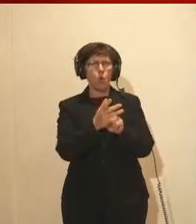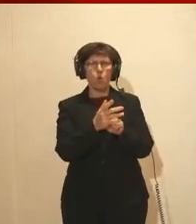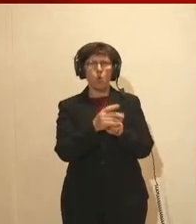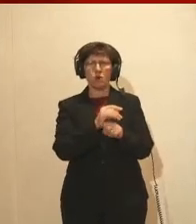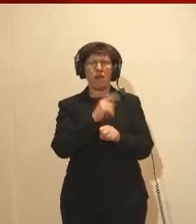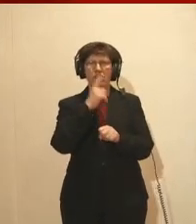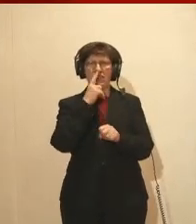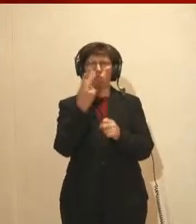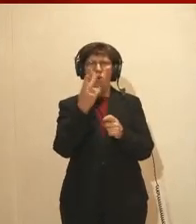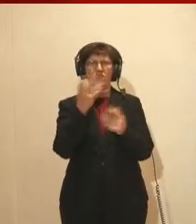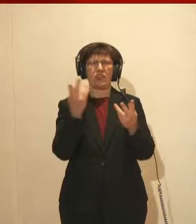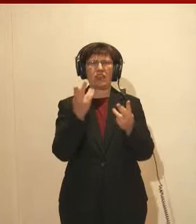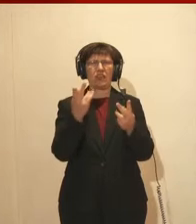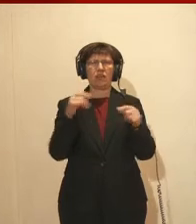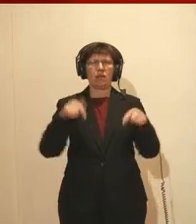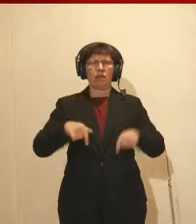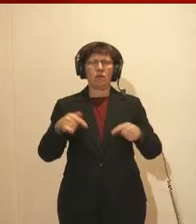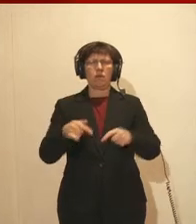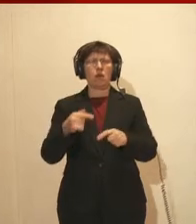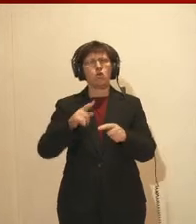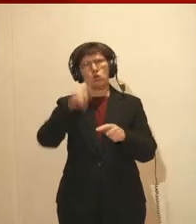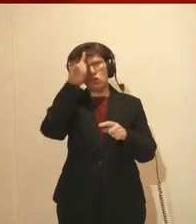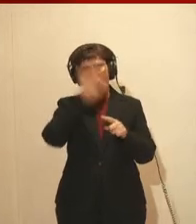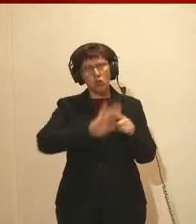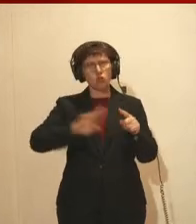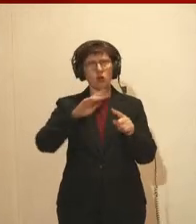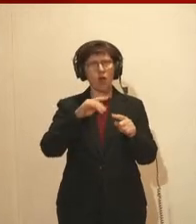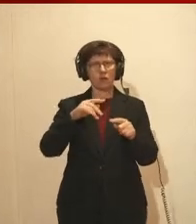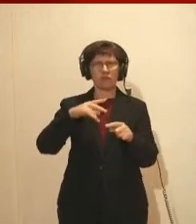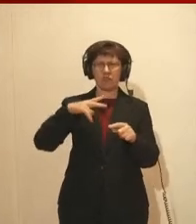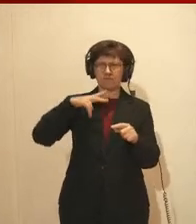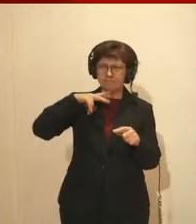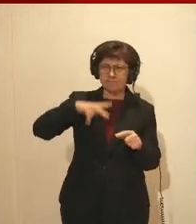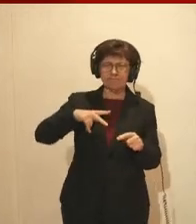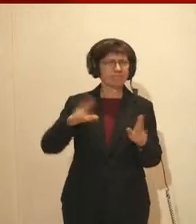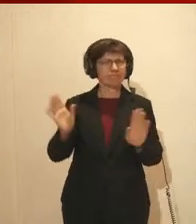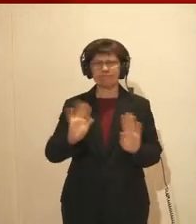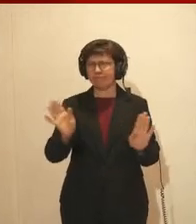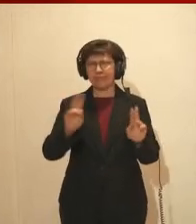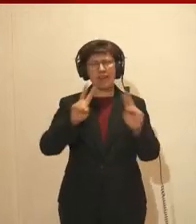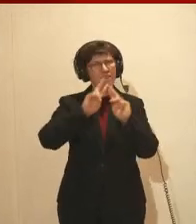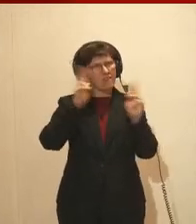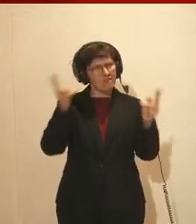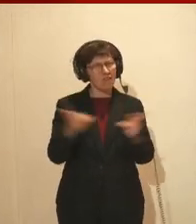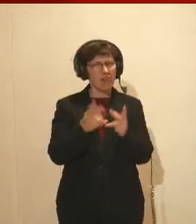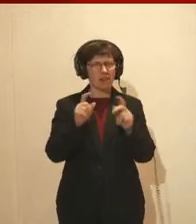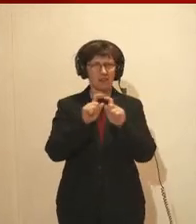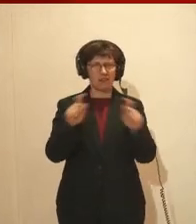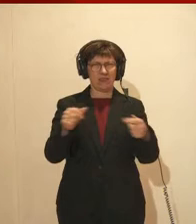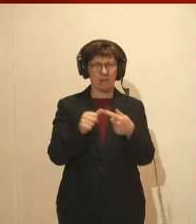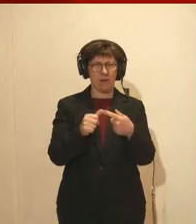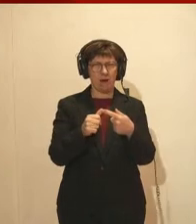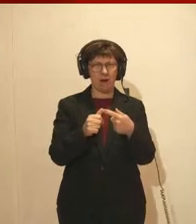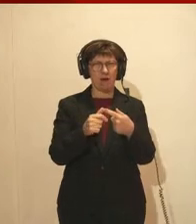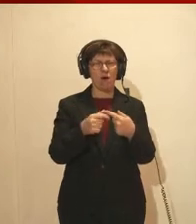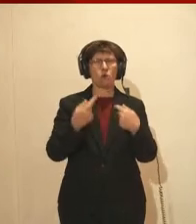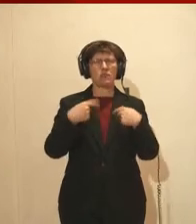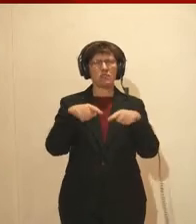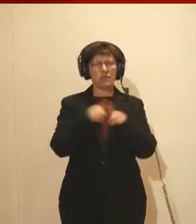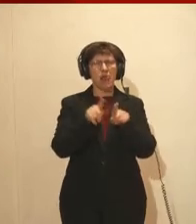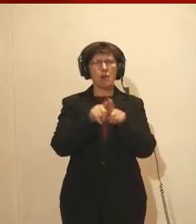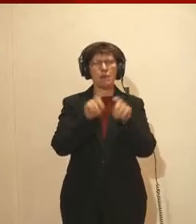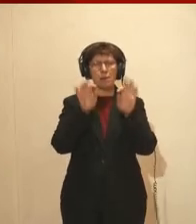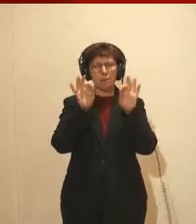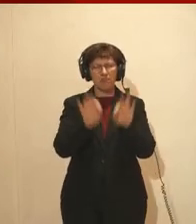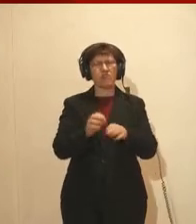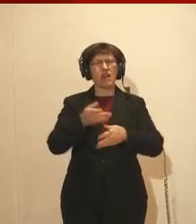etwas das uns hier in der bundesrepublik gedrückt sondern das ist auch wieder ein weltweites phänomen und es ist auch wieder eins dass gerade